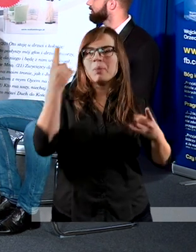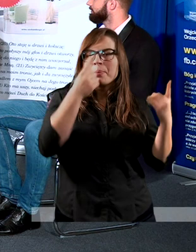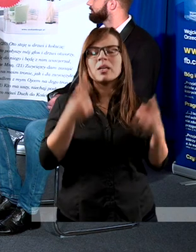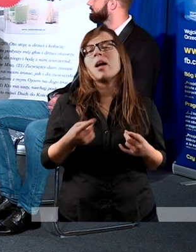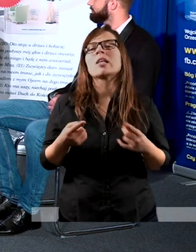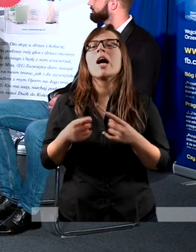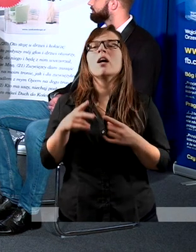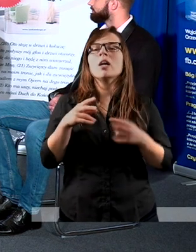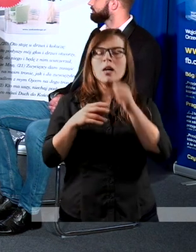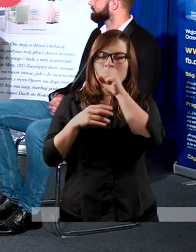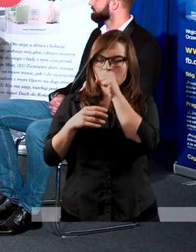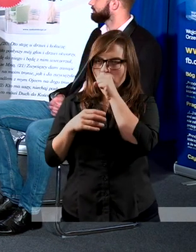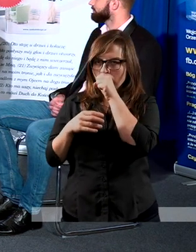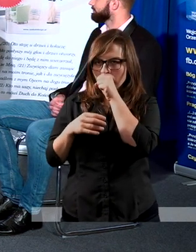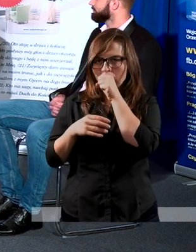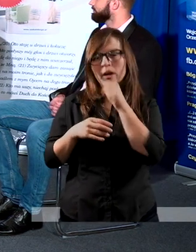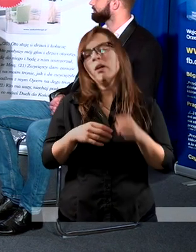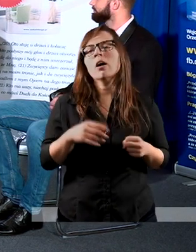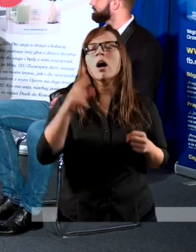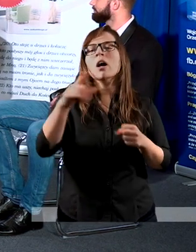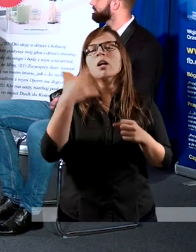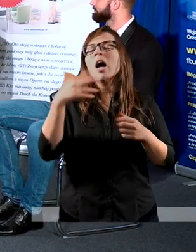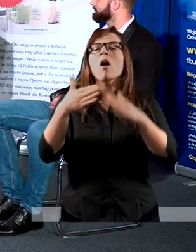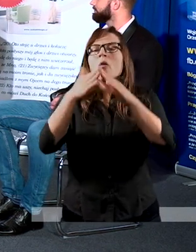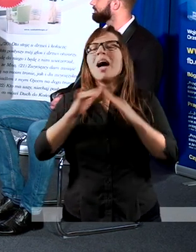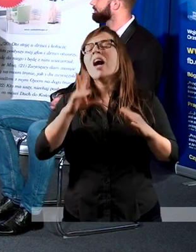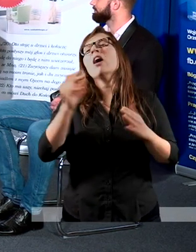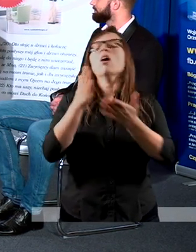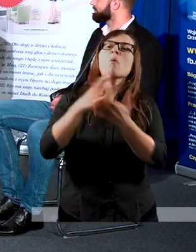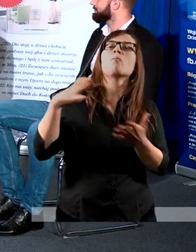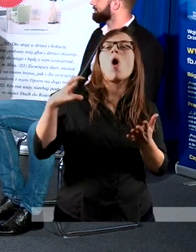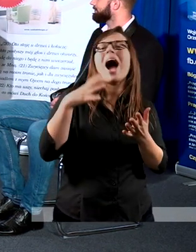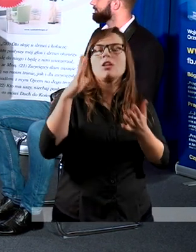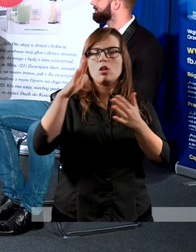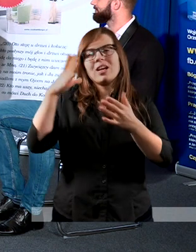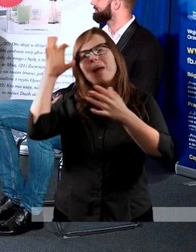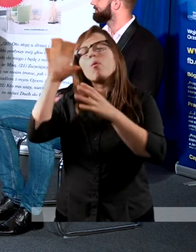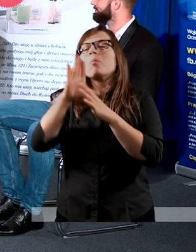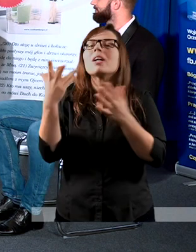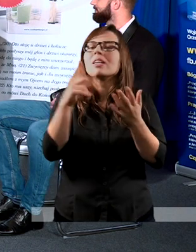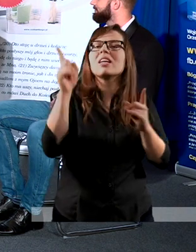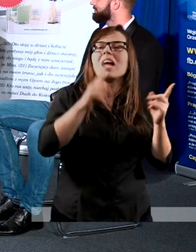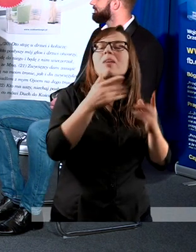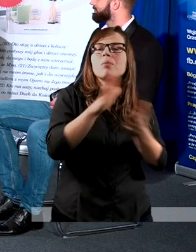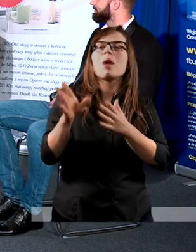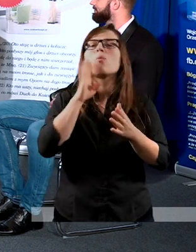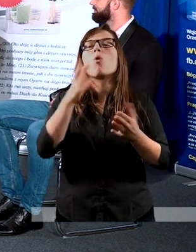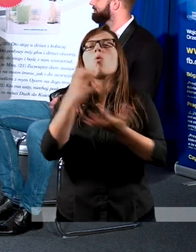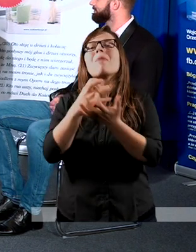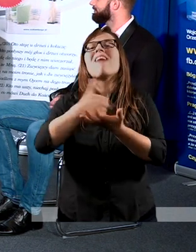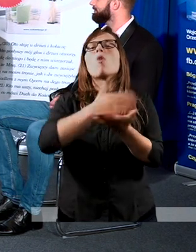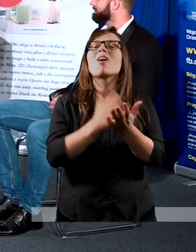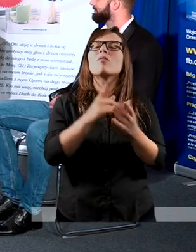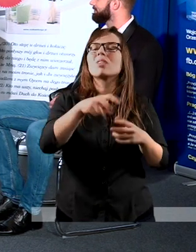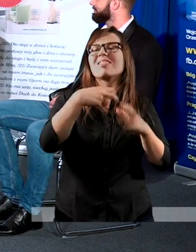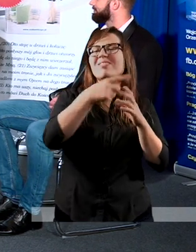ale faktycznie bogactwo może troszkę sprawić, się że... zadłużył w tym bogactwie, no nie ukrywajmy. Ale dobrze, to spójrzmy teraz na co ja Kubę Wojewódzkiego ostatnio przelotem